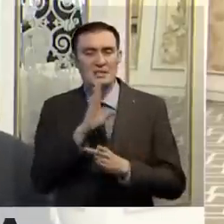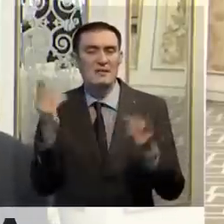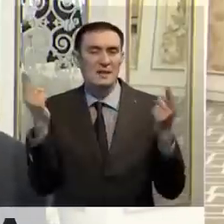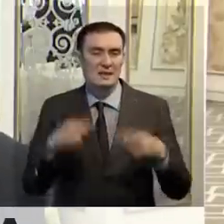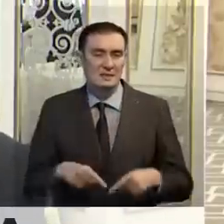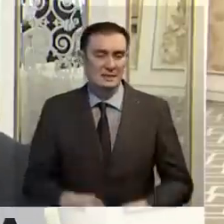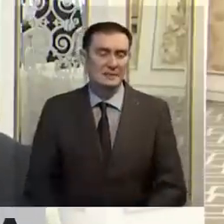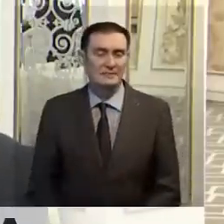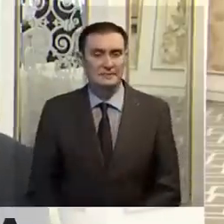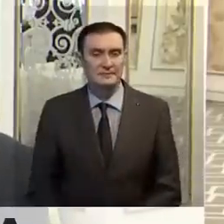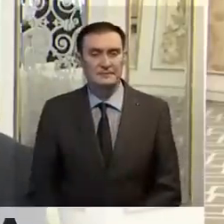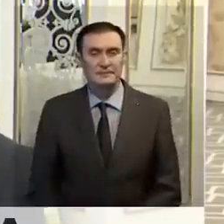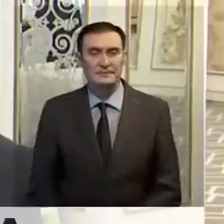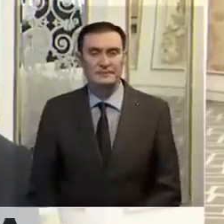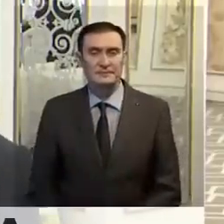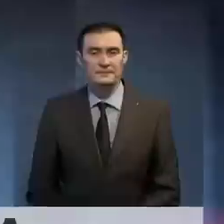кризиса.